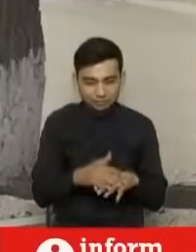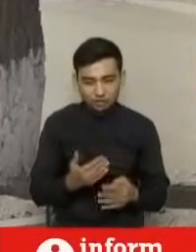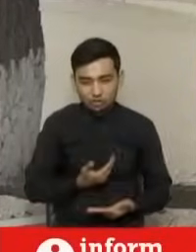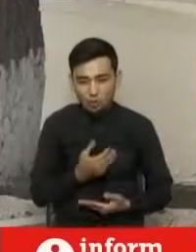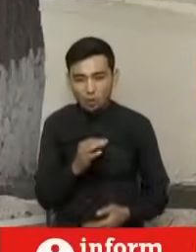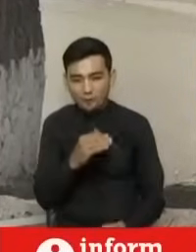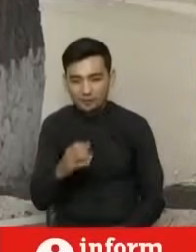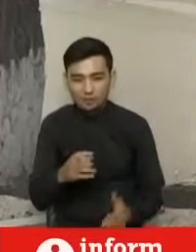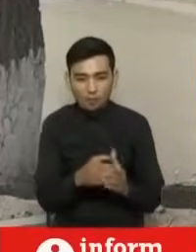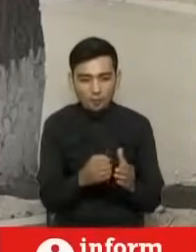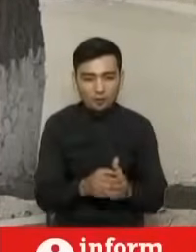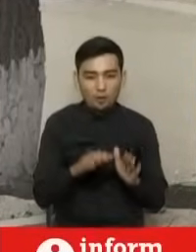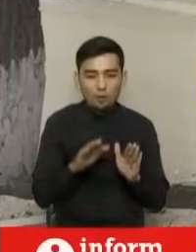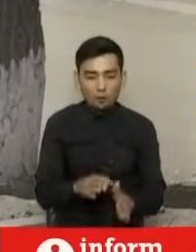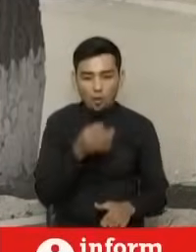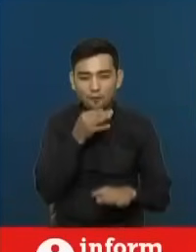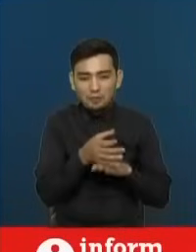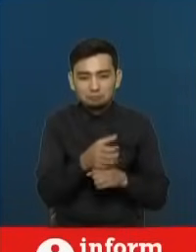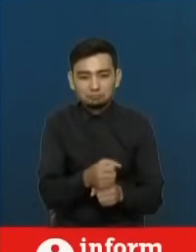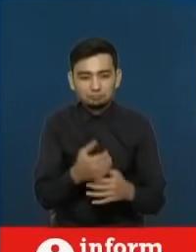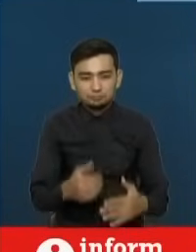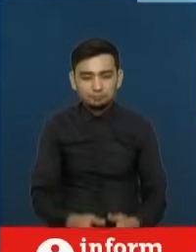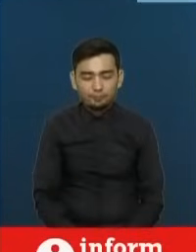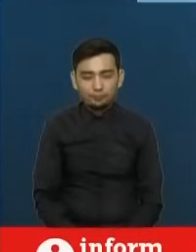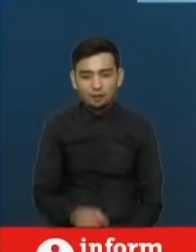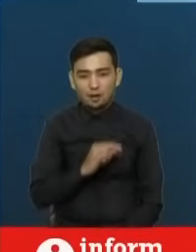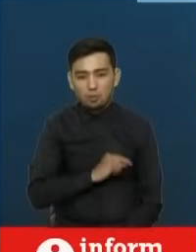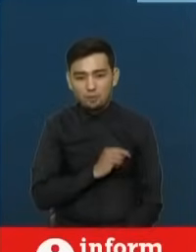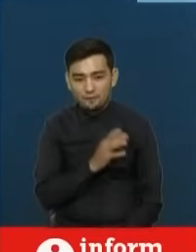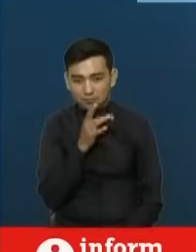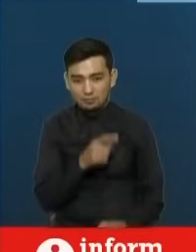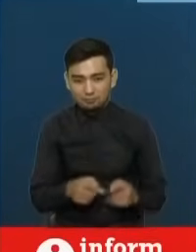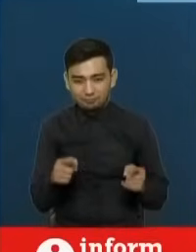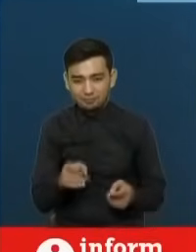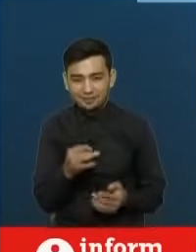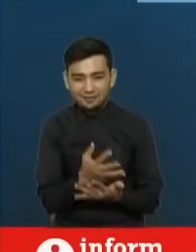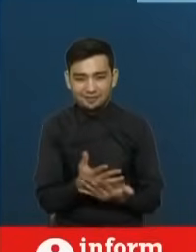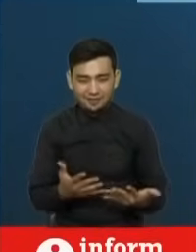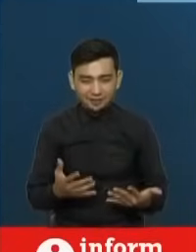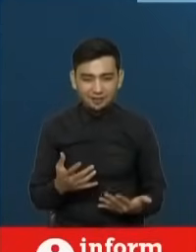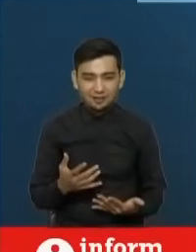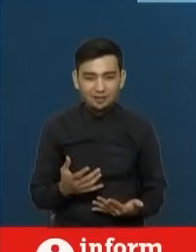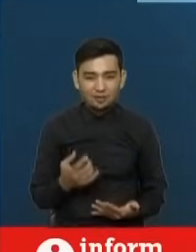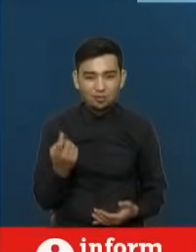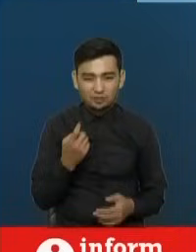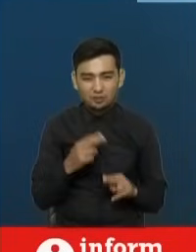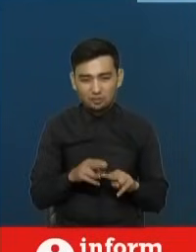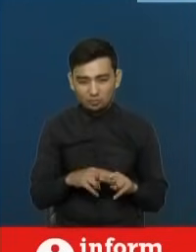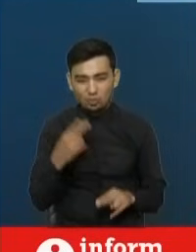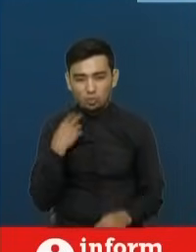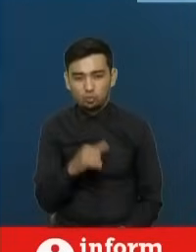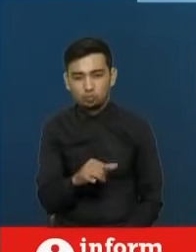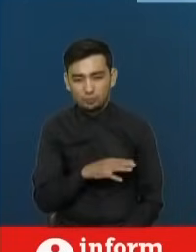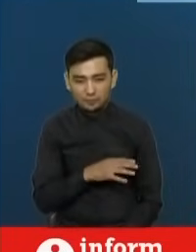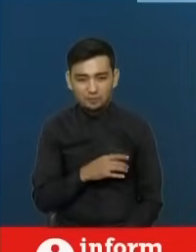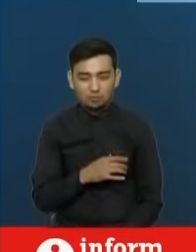офисе компании дали только краткий ответ. Период работы, получается, ну, у некоторых людей сформировалась задолженность перед